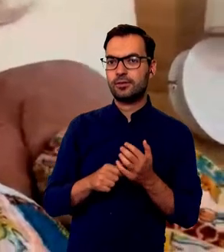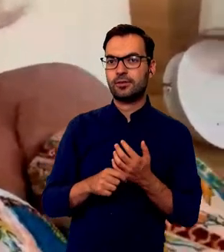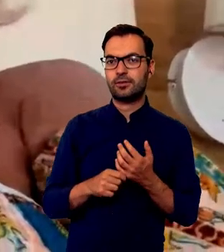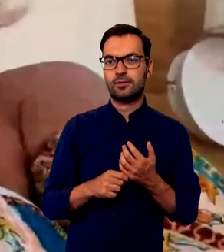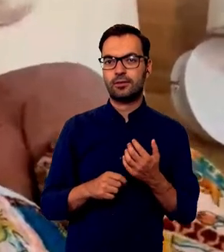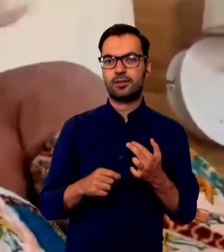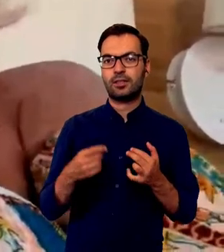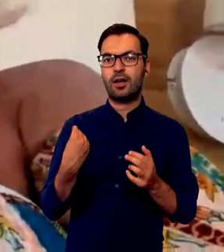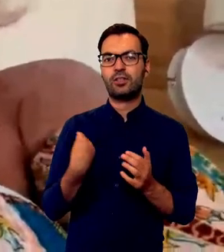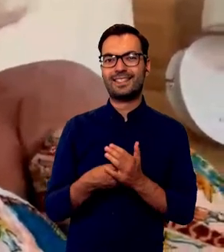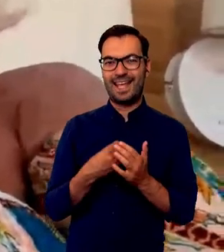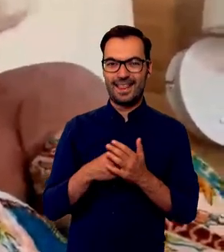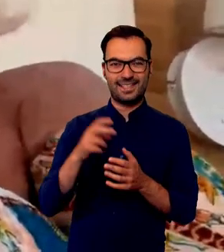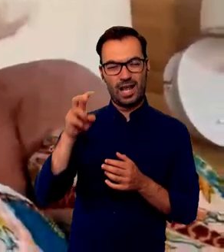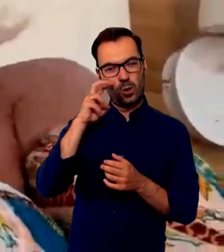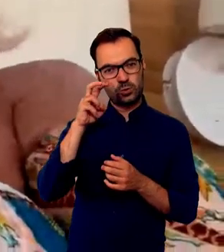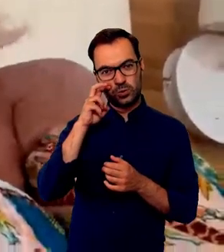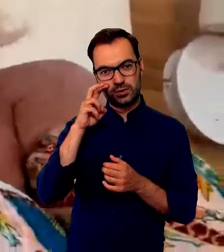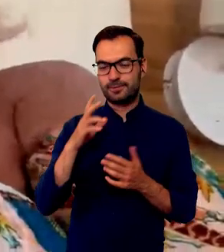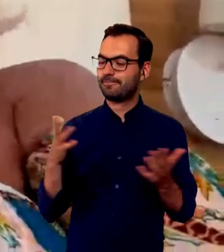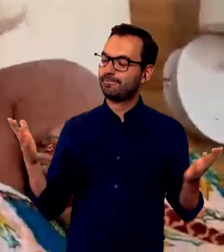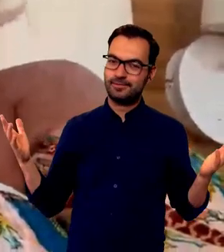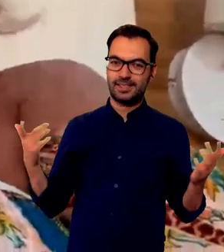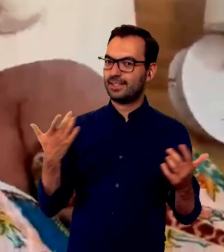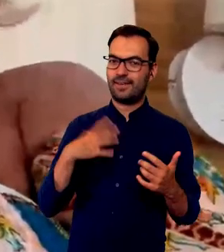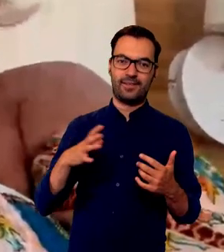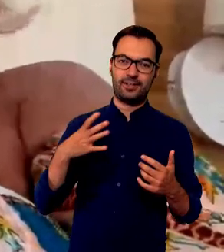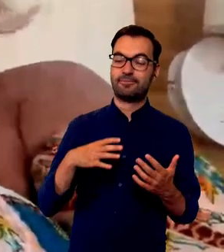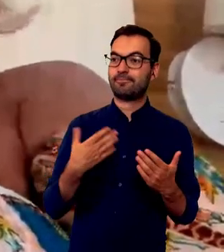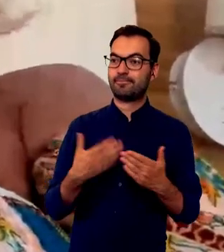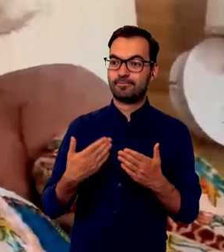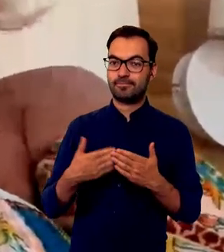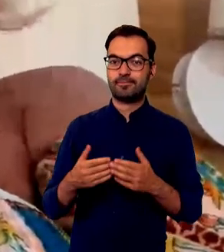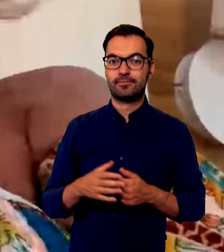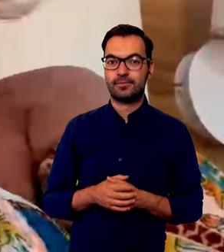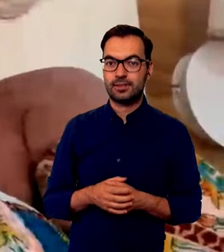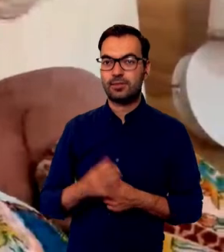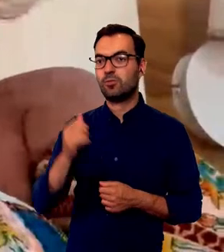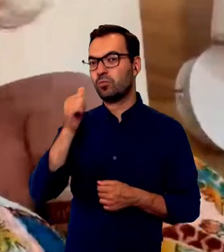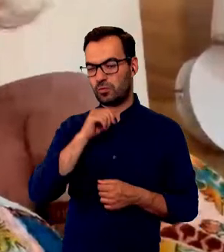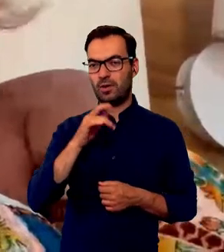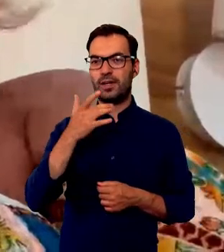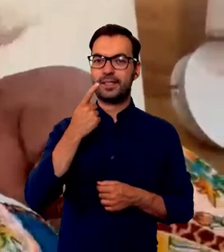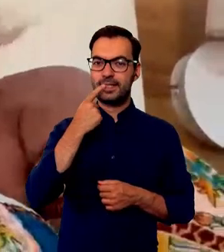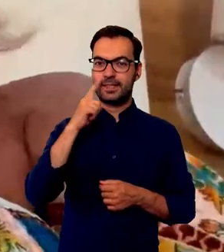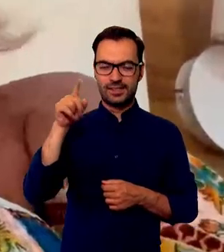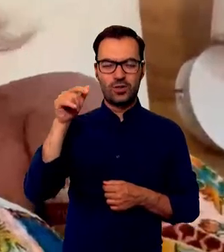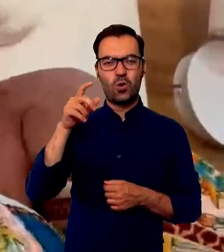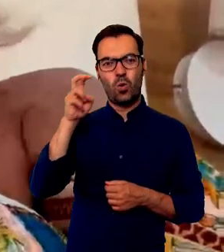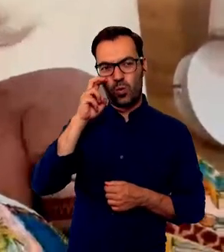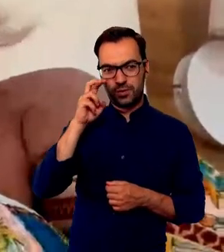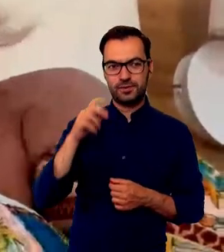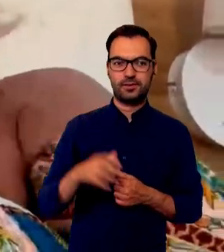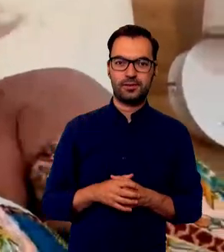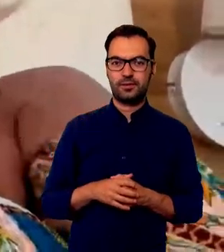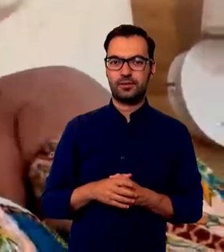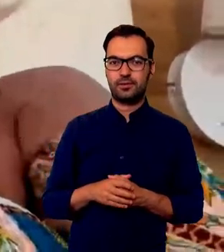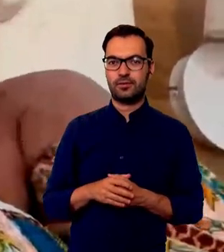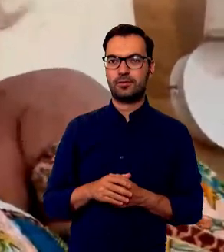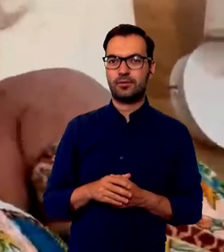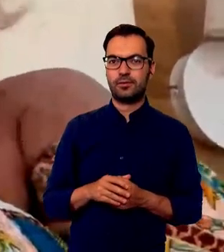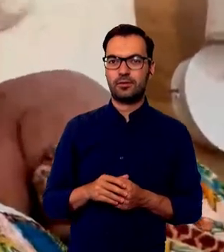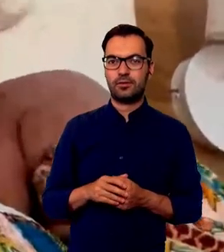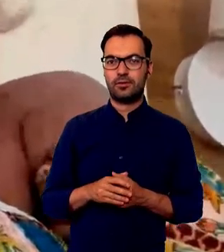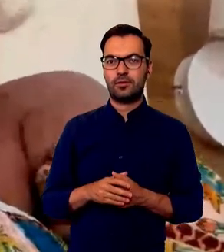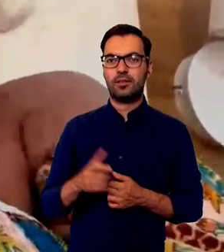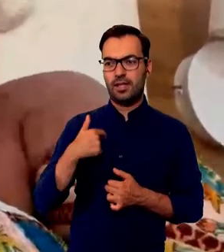musiałabym zapłacić za luksusowe życie, nie były tego warte. Dlaczego? Dlatego, że ja spróbowałam tego luksusowego życia, dlatego, że ja sama sobie mogę zapewnić